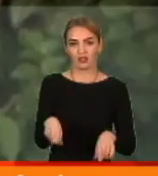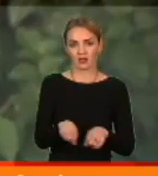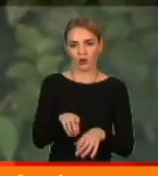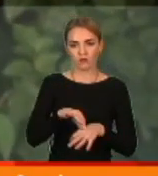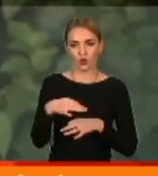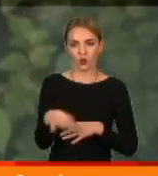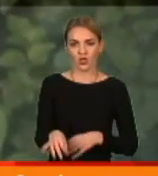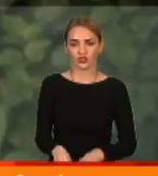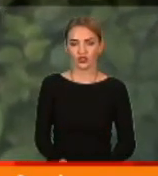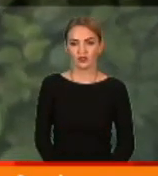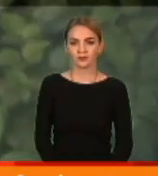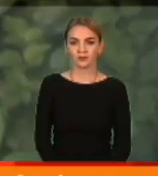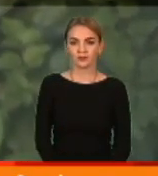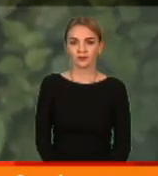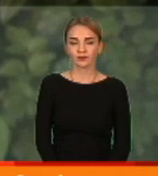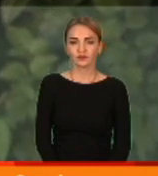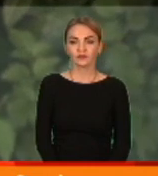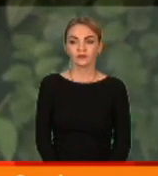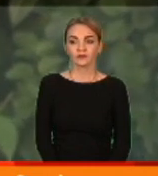боляче.